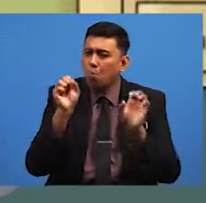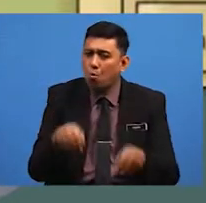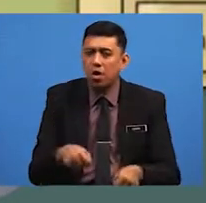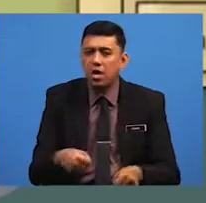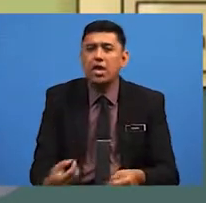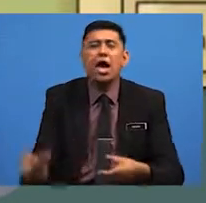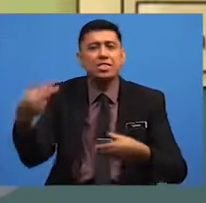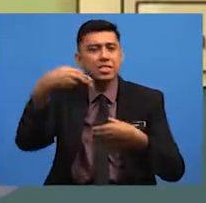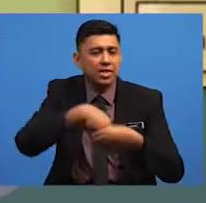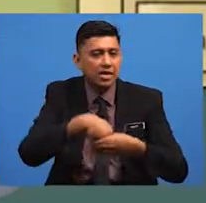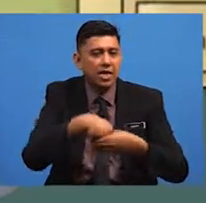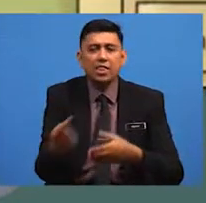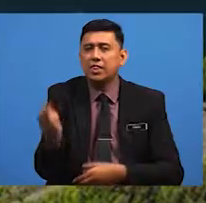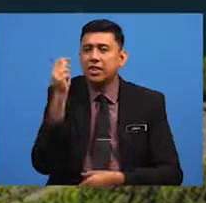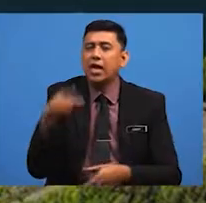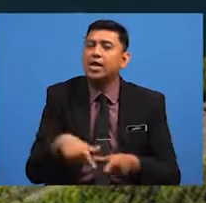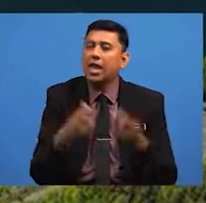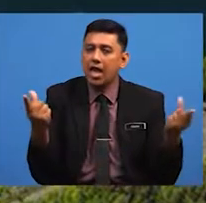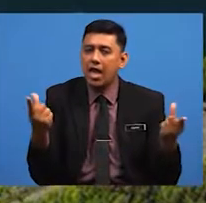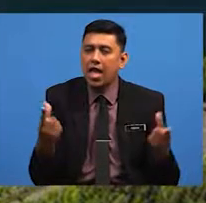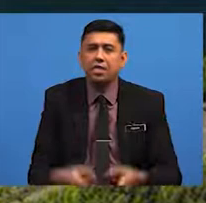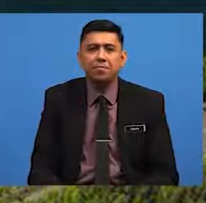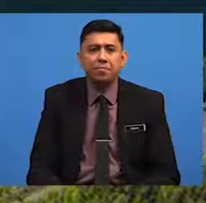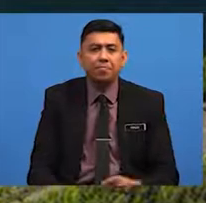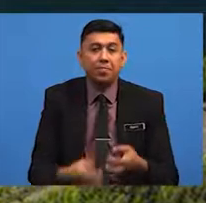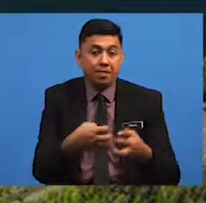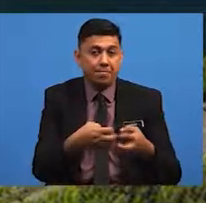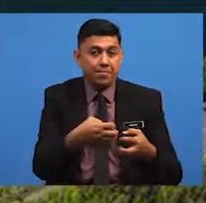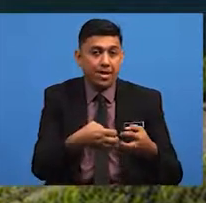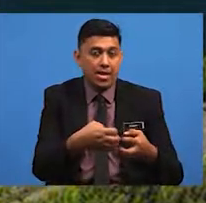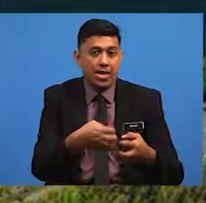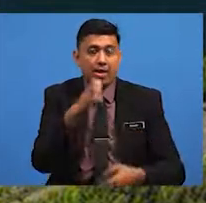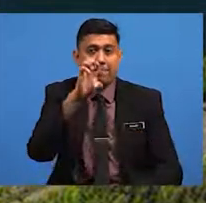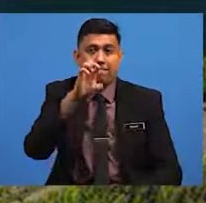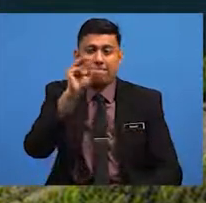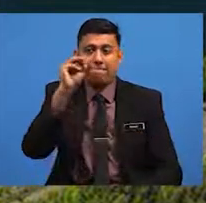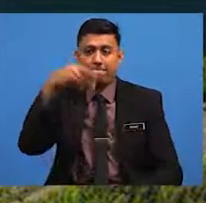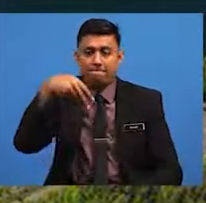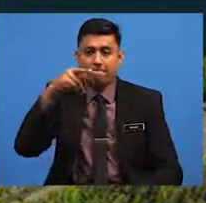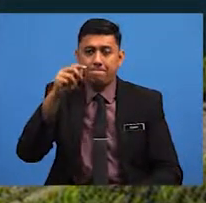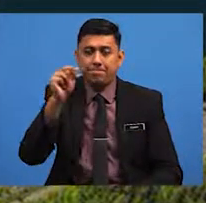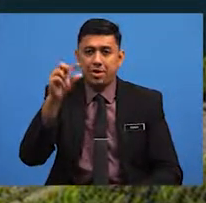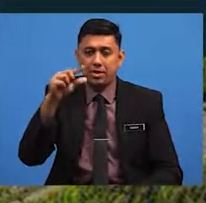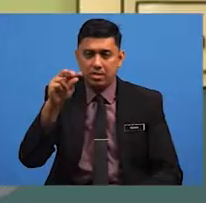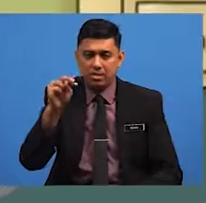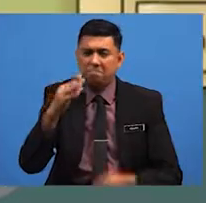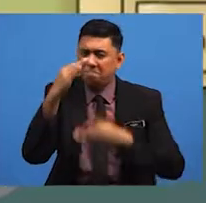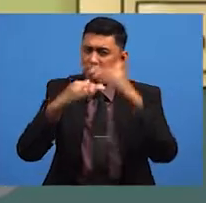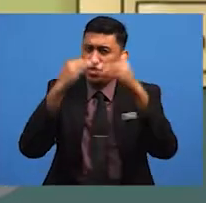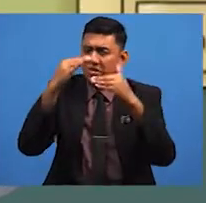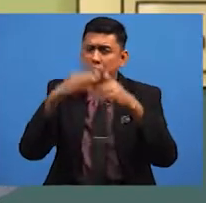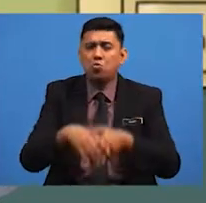menghasilkan tenaga lain kompangan hidroelektrik merupakan satu binaan yang